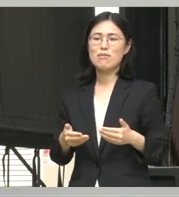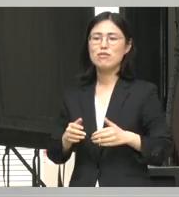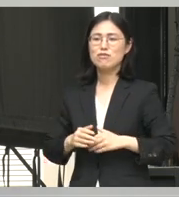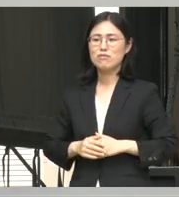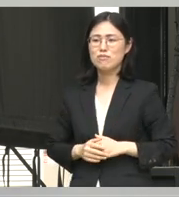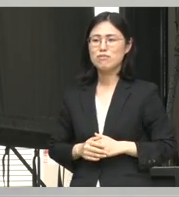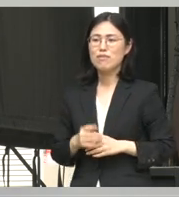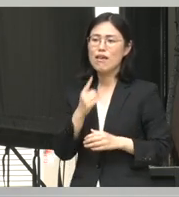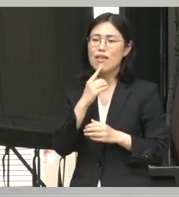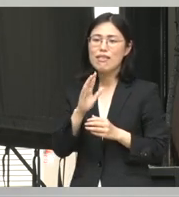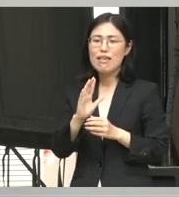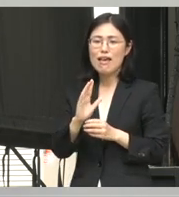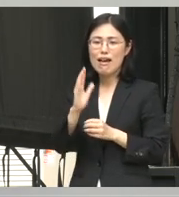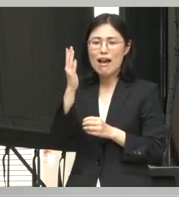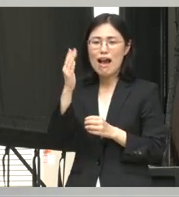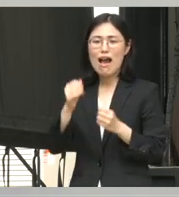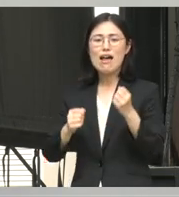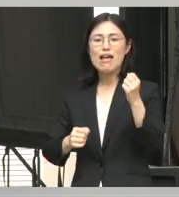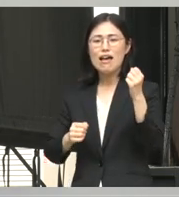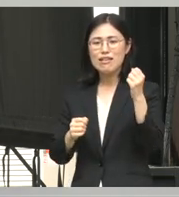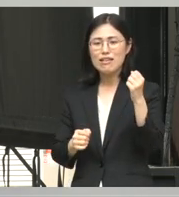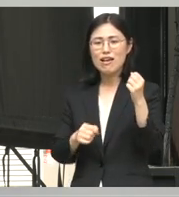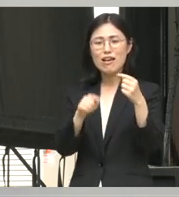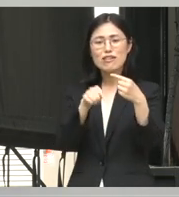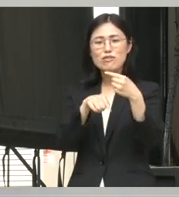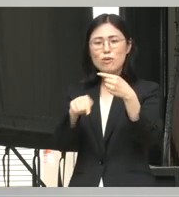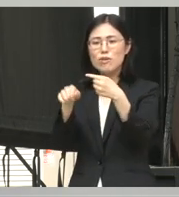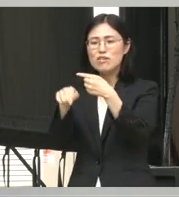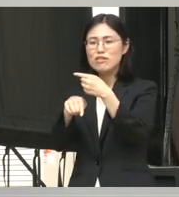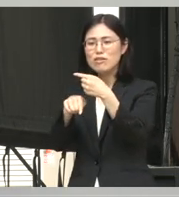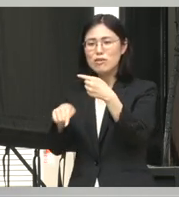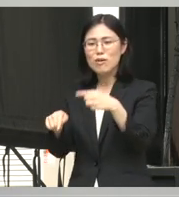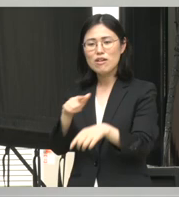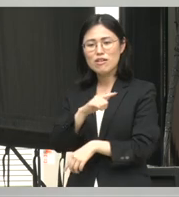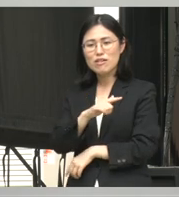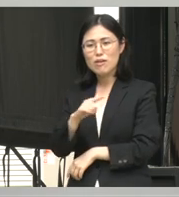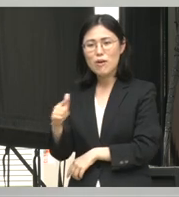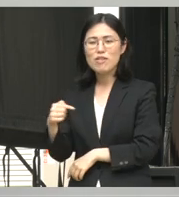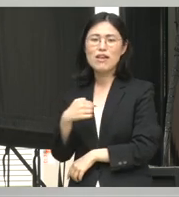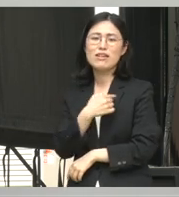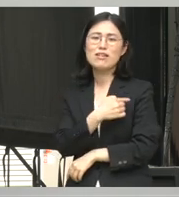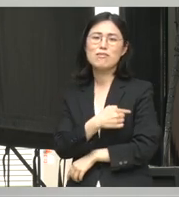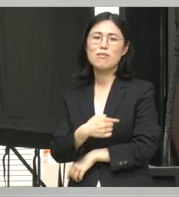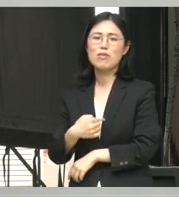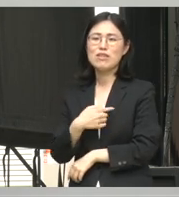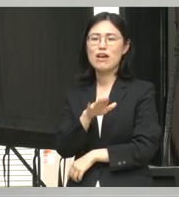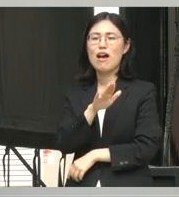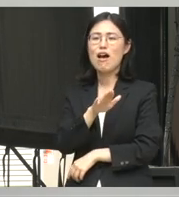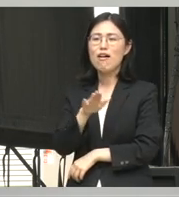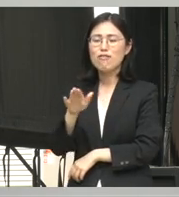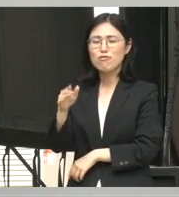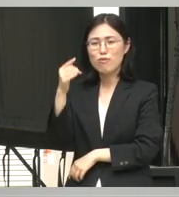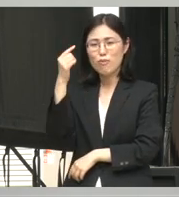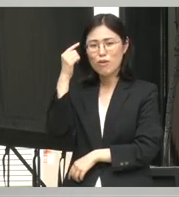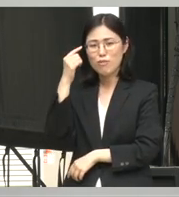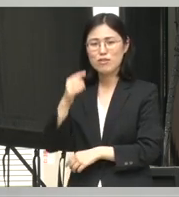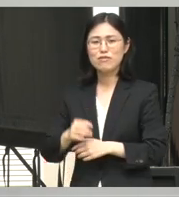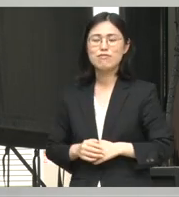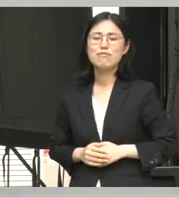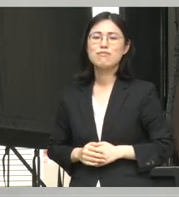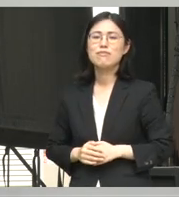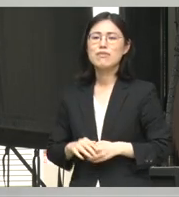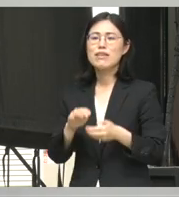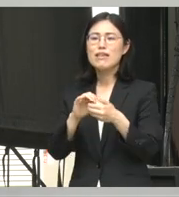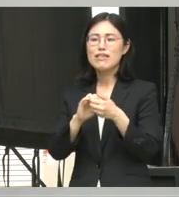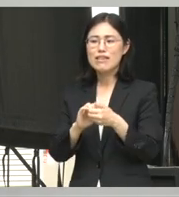聖火ランナーの皆様、お一人お一人さまざまな思いをお持ちかと思います。ぜひその